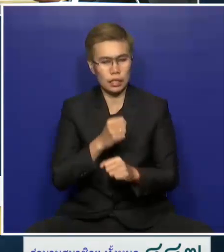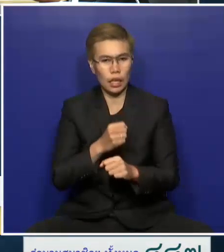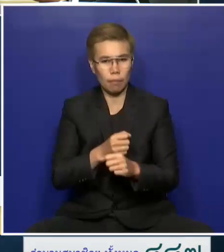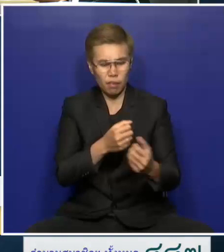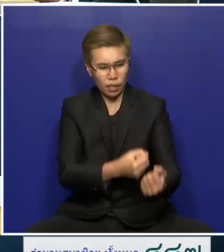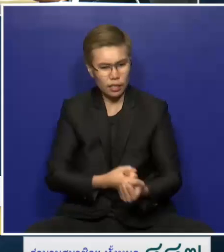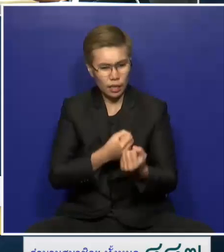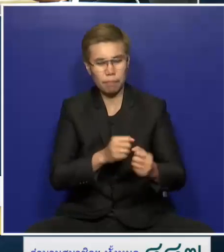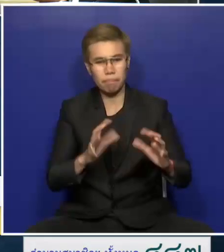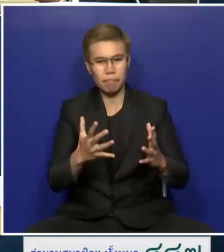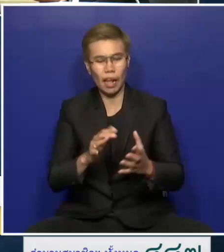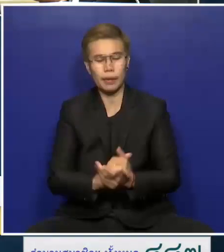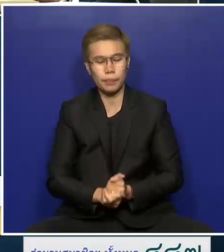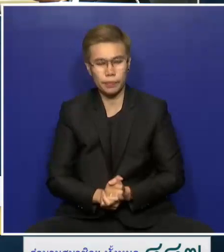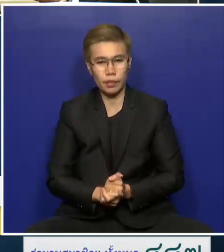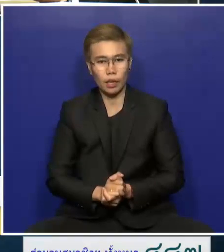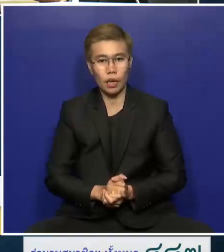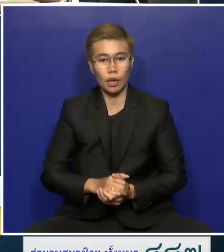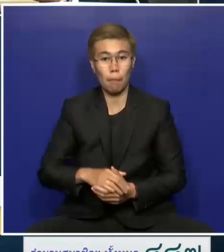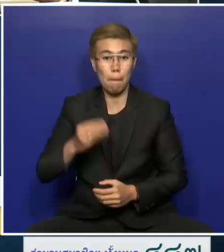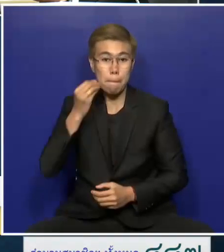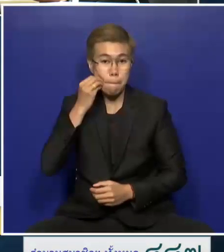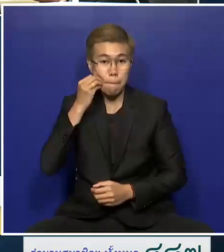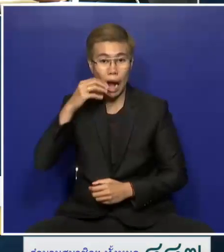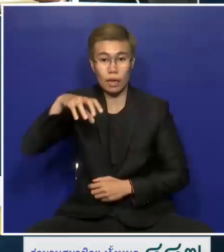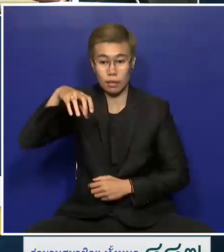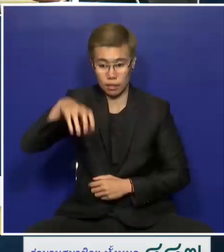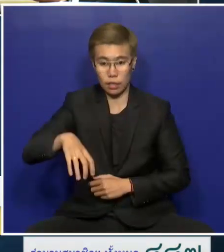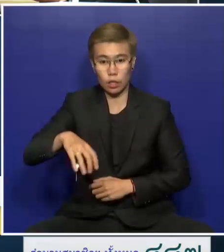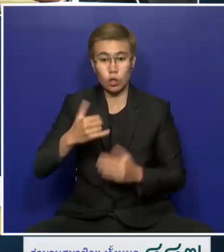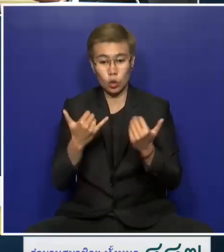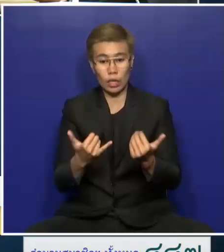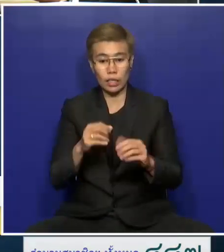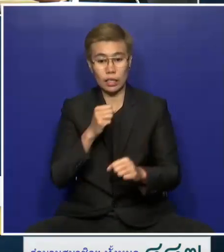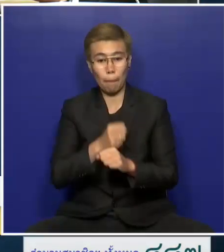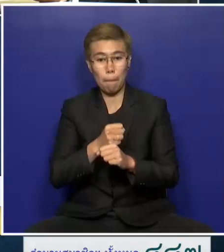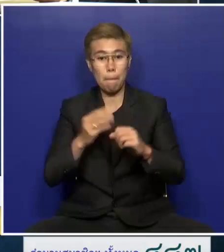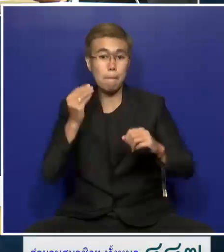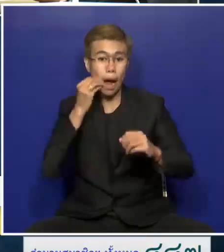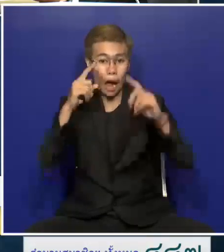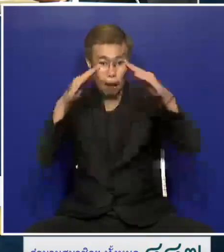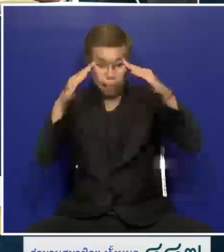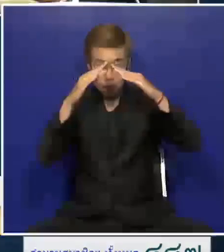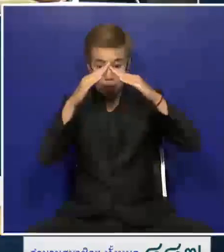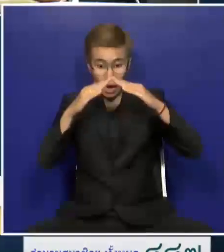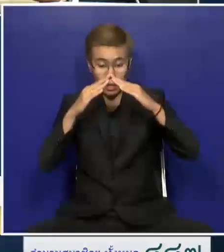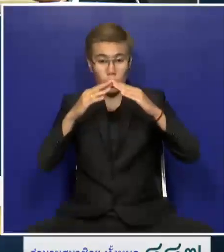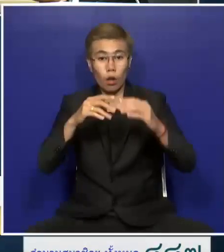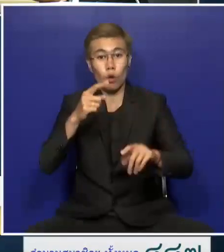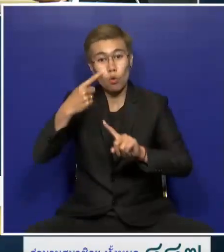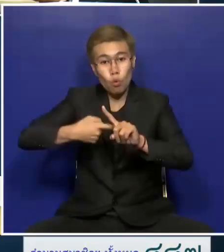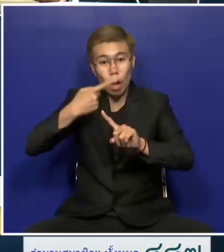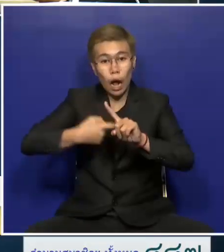4. ที่อยู่อาศัยเพราะตอนนี้ก็เพียงแต่ทำเพิงชั่วคราวไม่เหมาะกับครอบครัวที่มีลูกหลานเล็ก